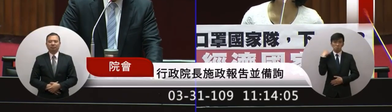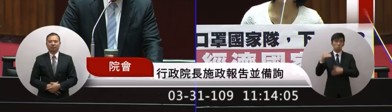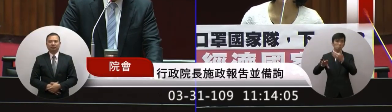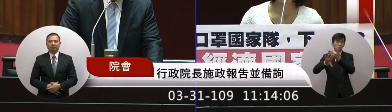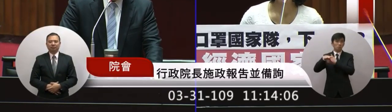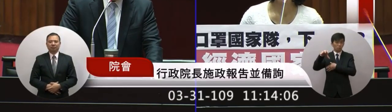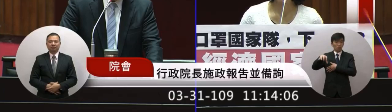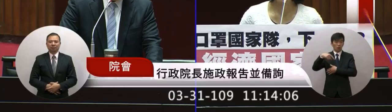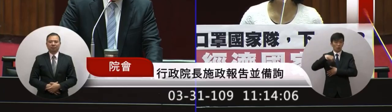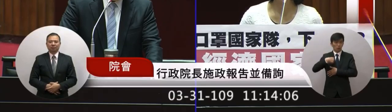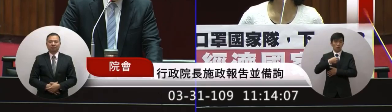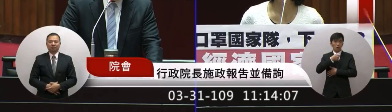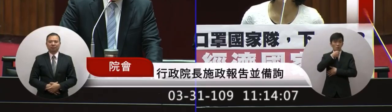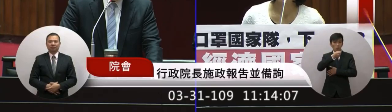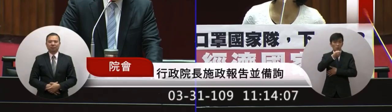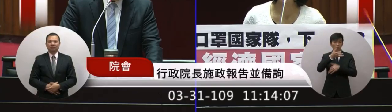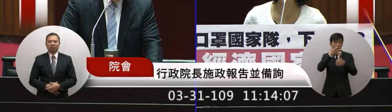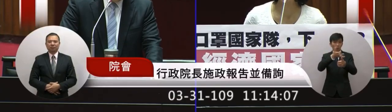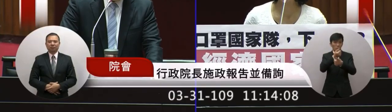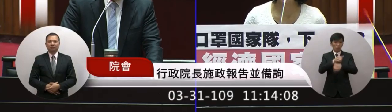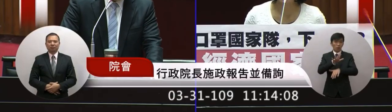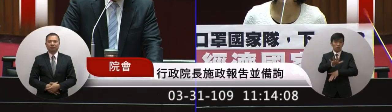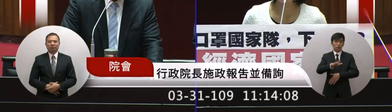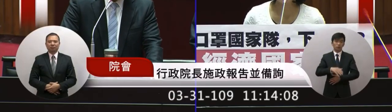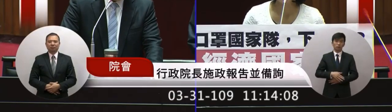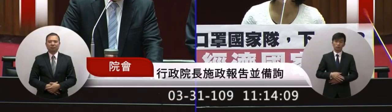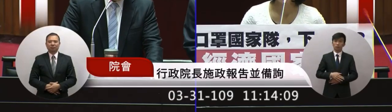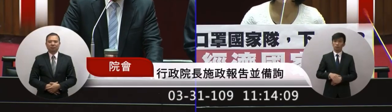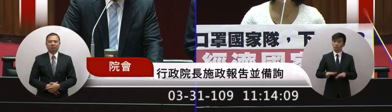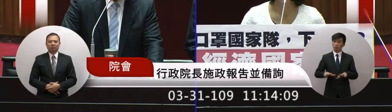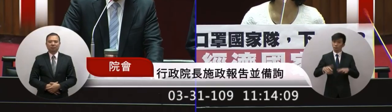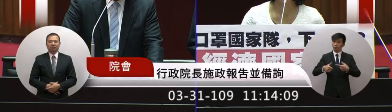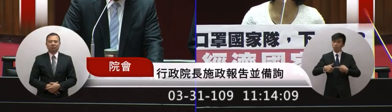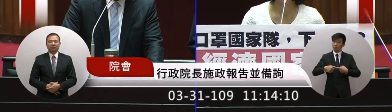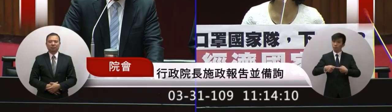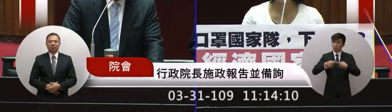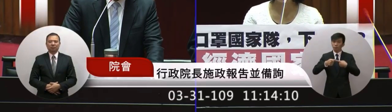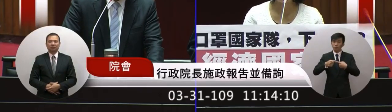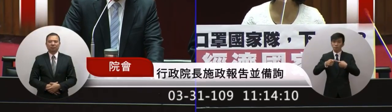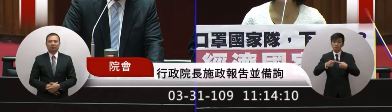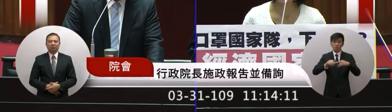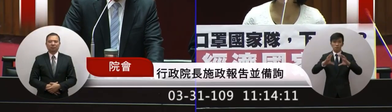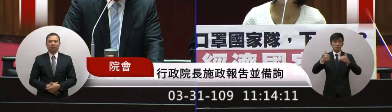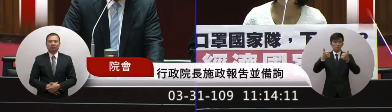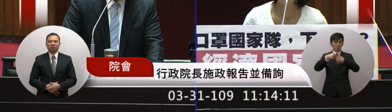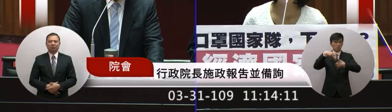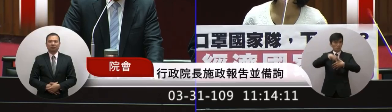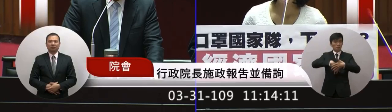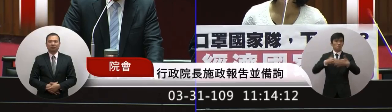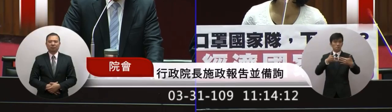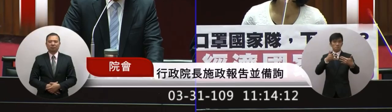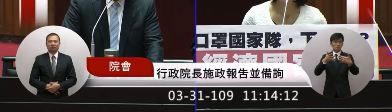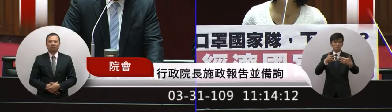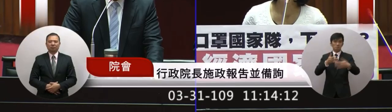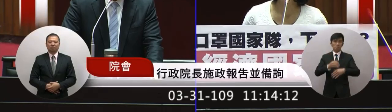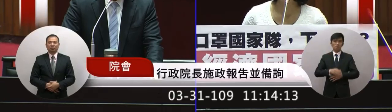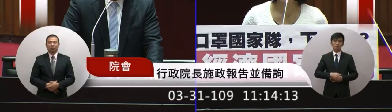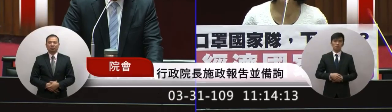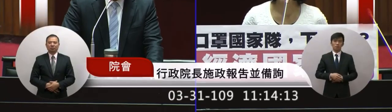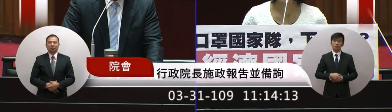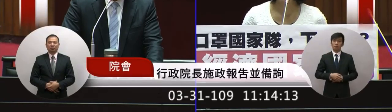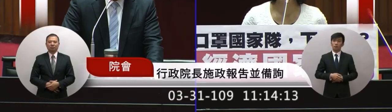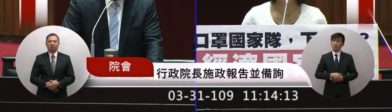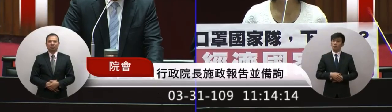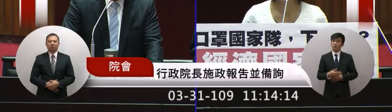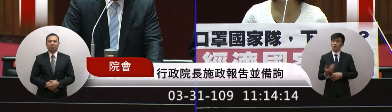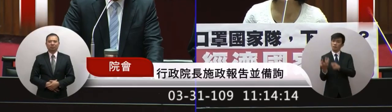采访过您，那么也访问过您，但是这是第一次在国会当中跟您进行询答。不过呢，过去